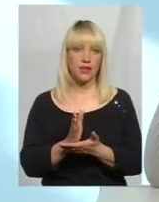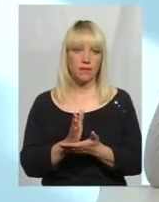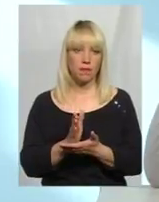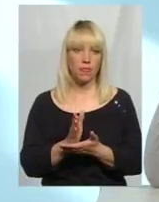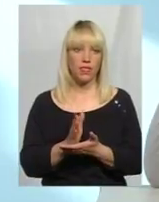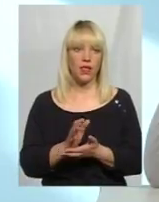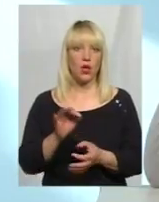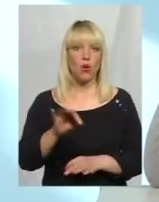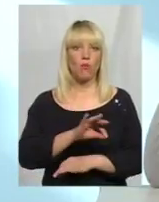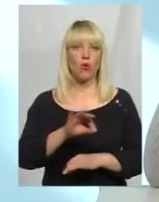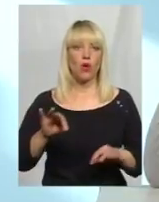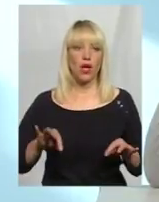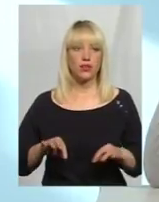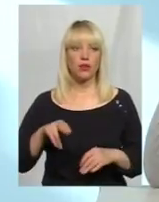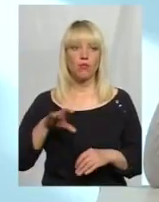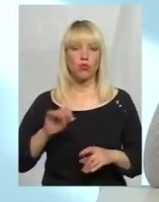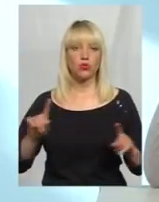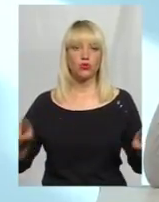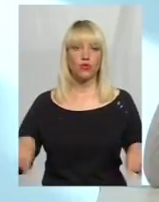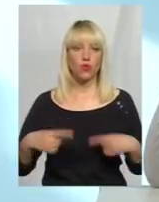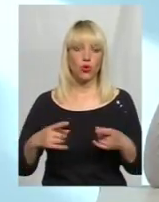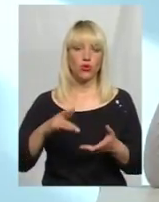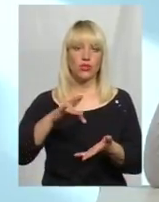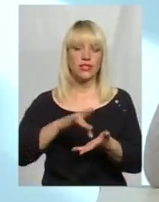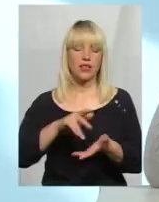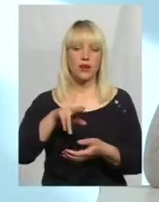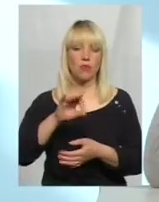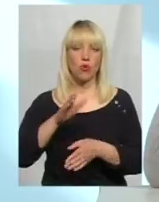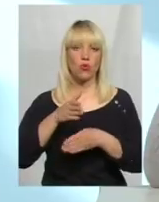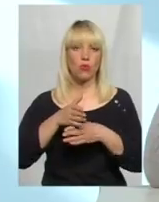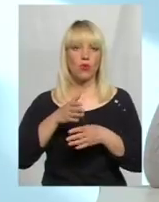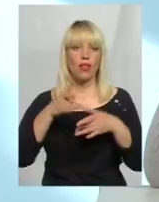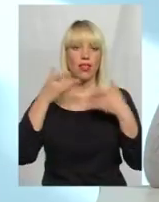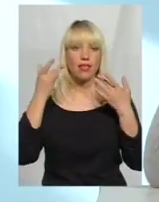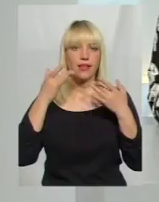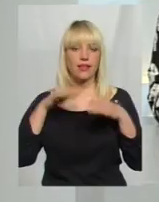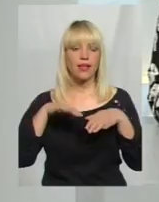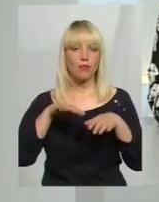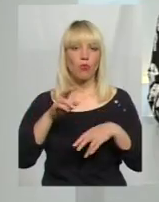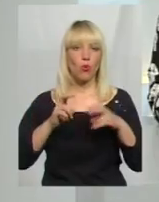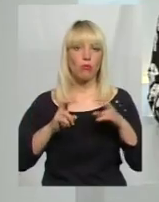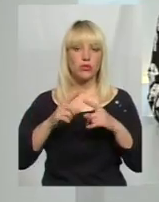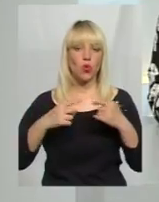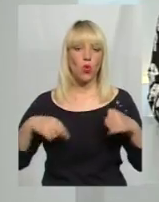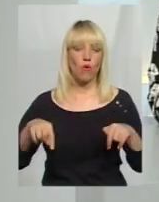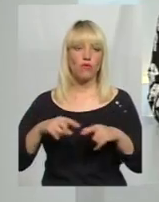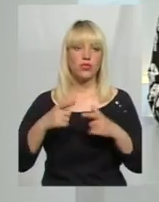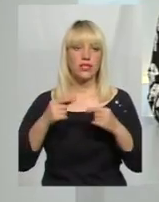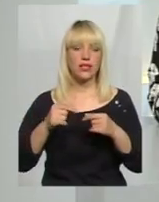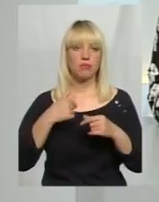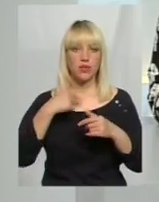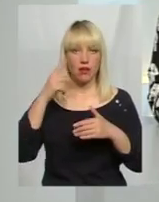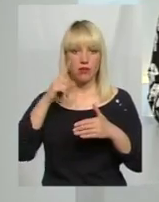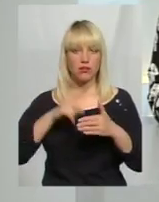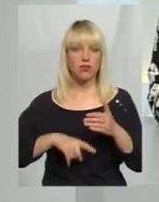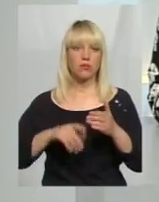є проєкт по створенню центру по допомозі легкій промисловості, де буде, ми надіємося, що